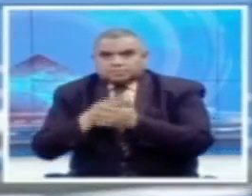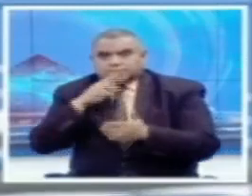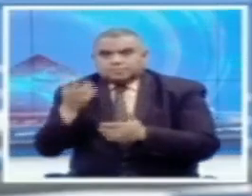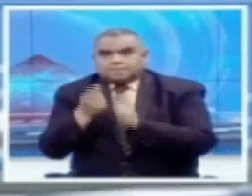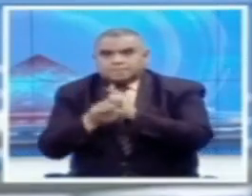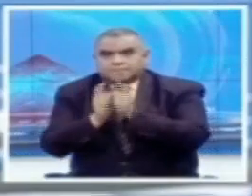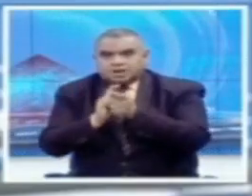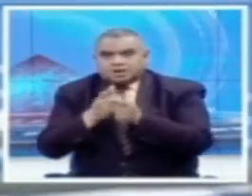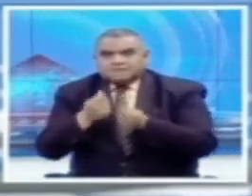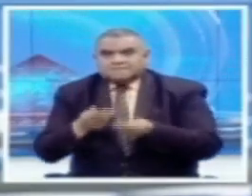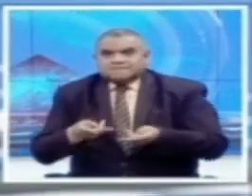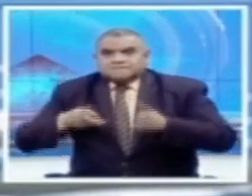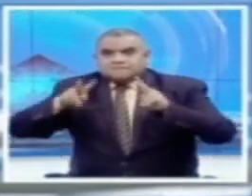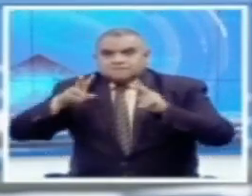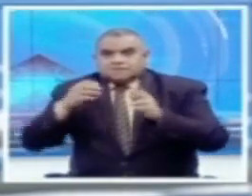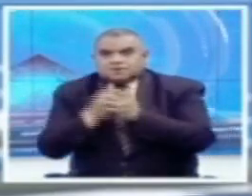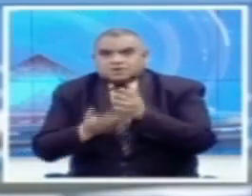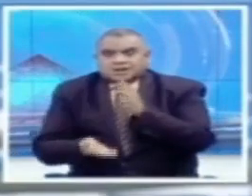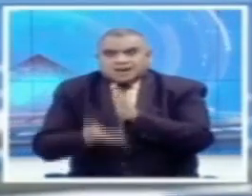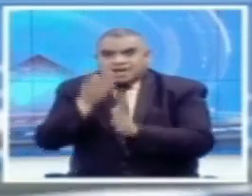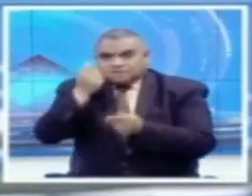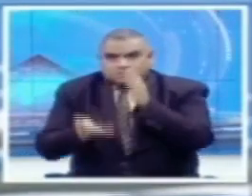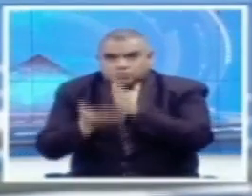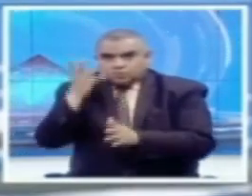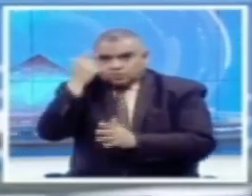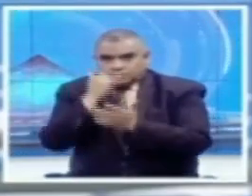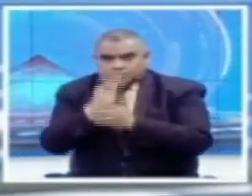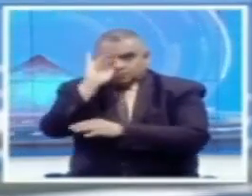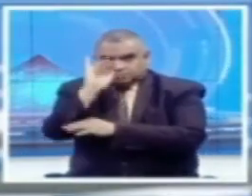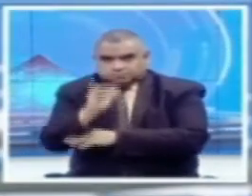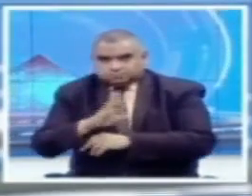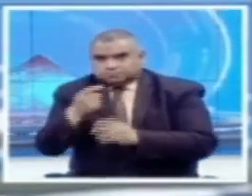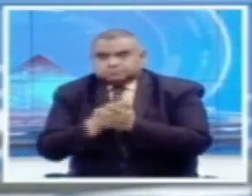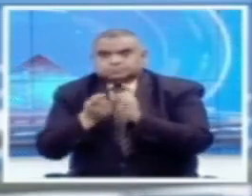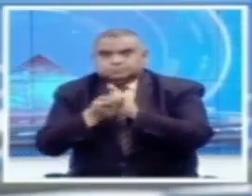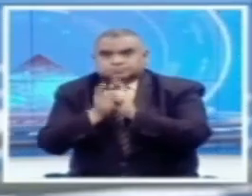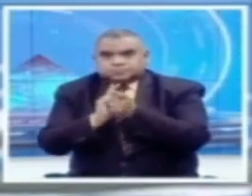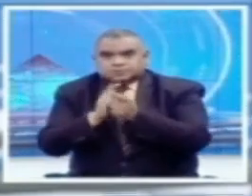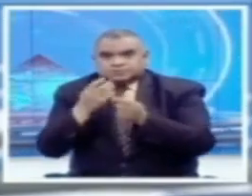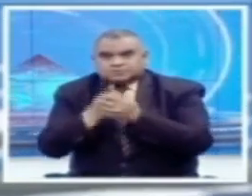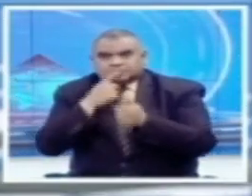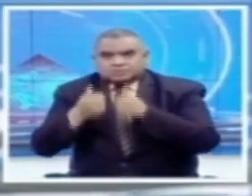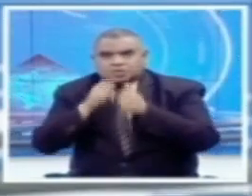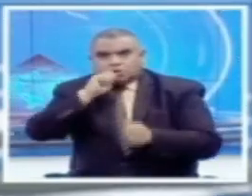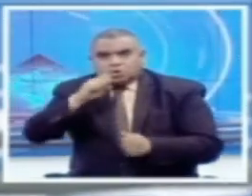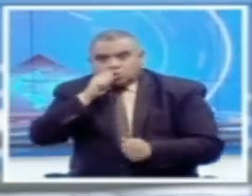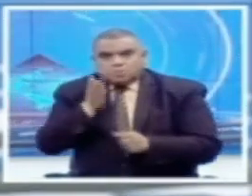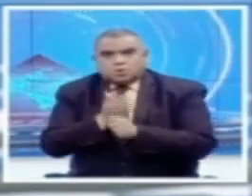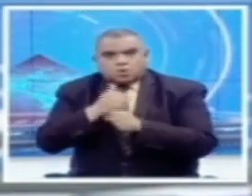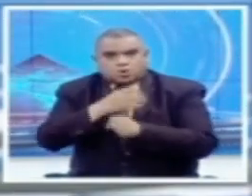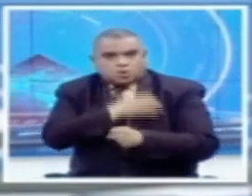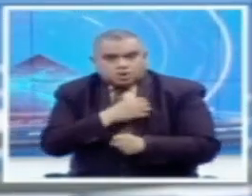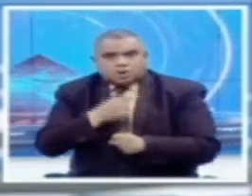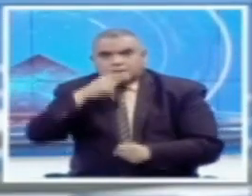اقامه معرض ضد الغلاء الذي يوفر معروضاته بأسعار تنافسية من لحوم